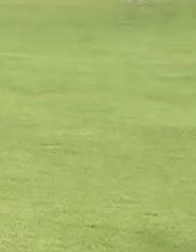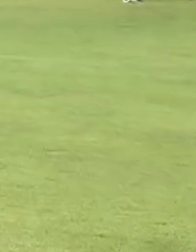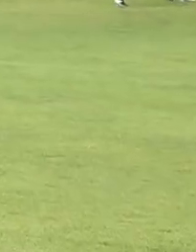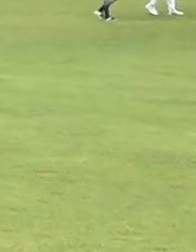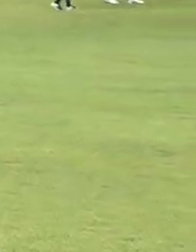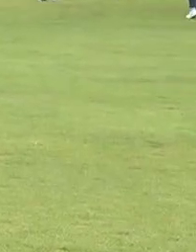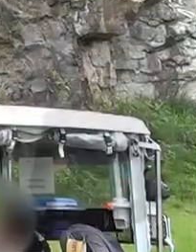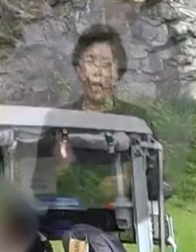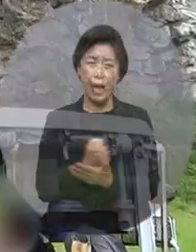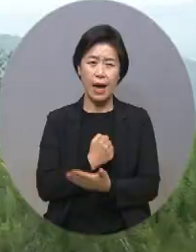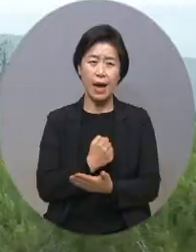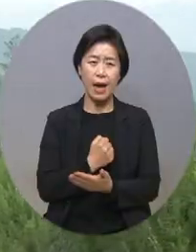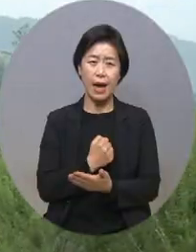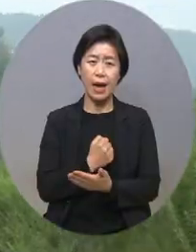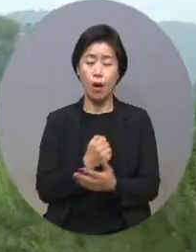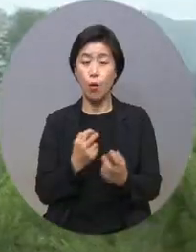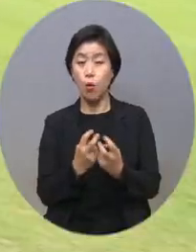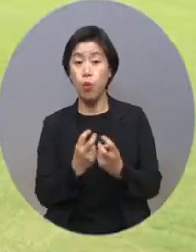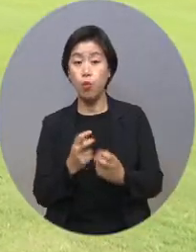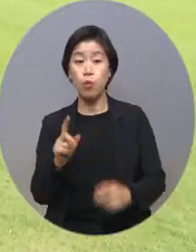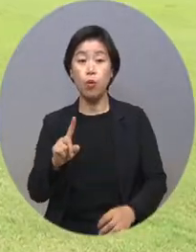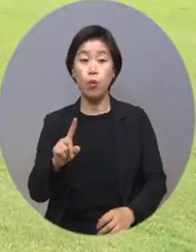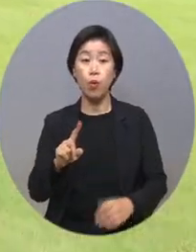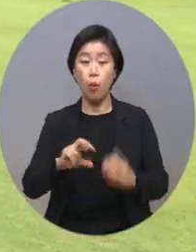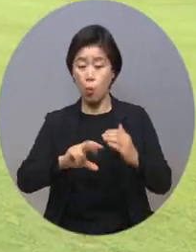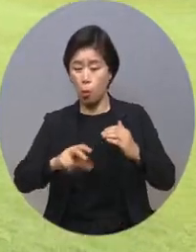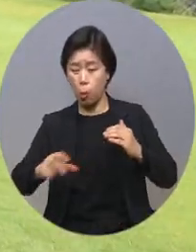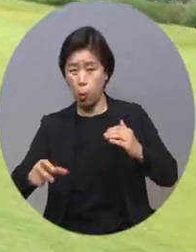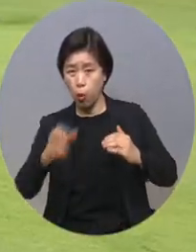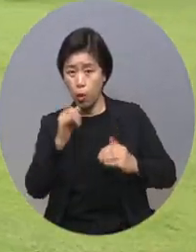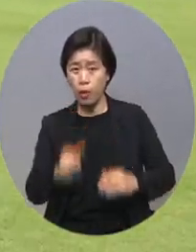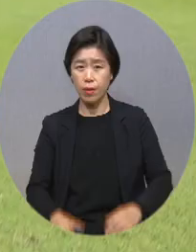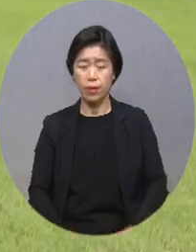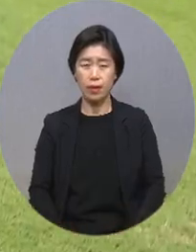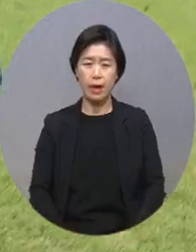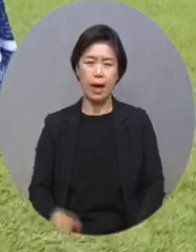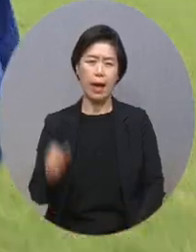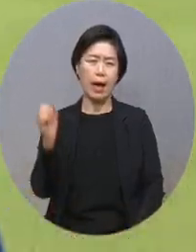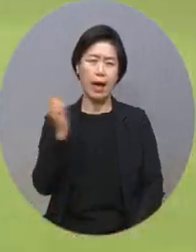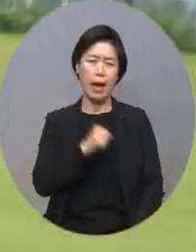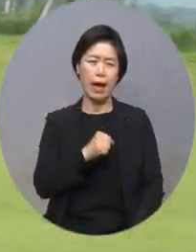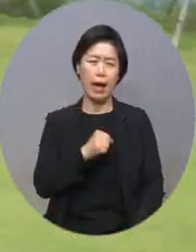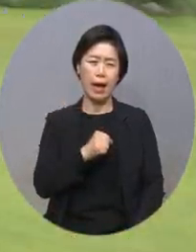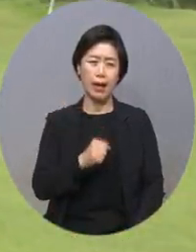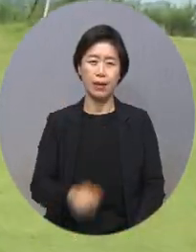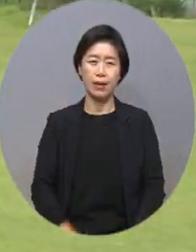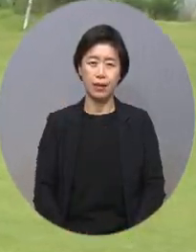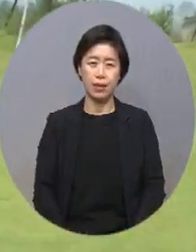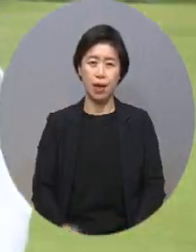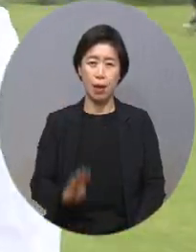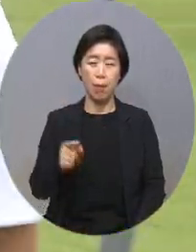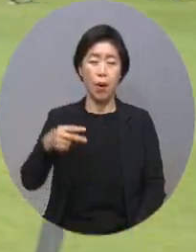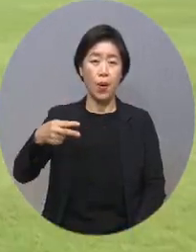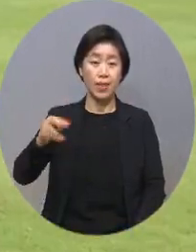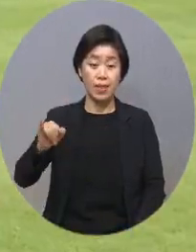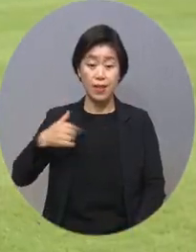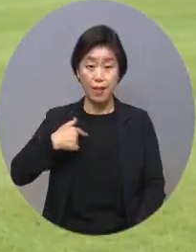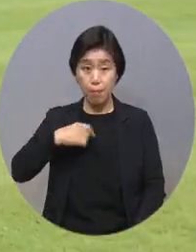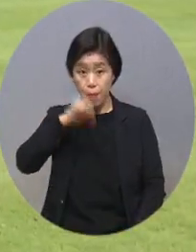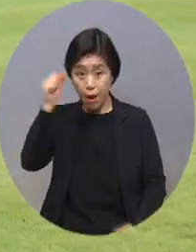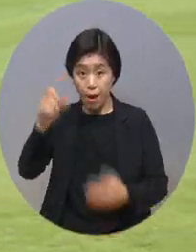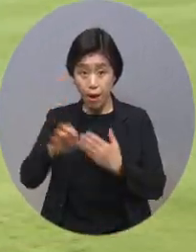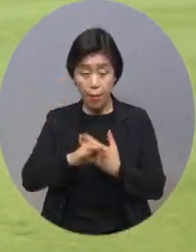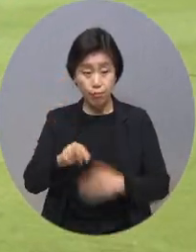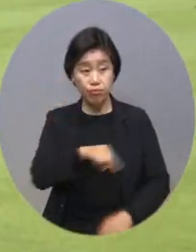어때요? 올라가라. 나이스. 잘 친 거 같은데? 아, 엣지. 혹시 버디하면 셋 다 걷는 거 있나?